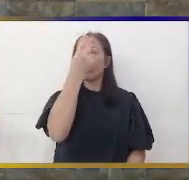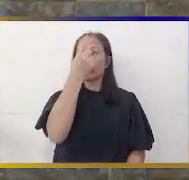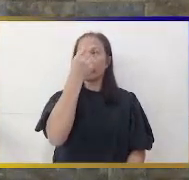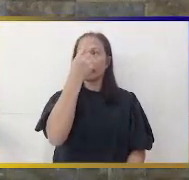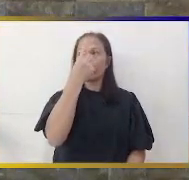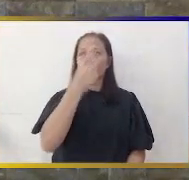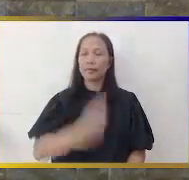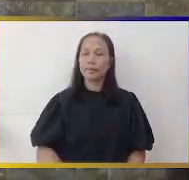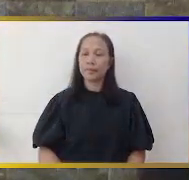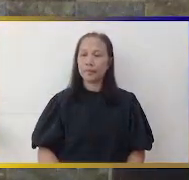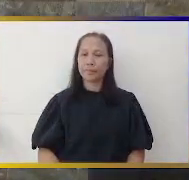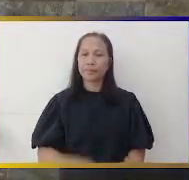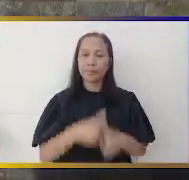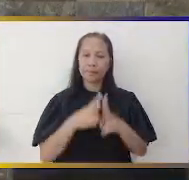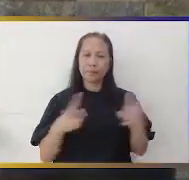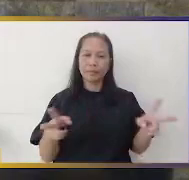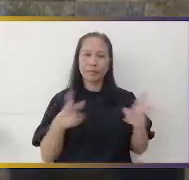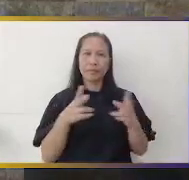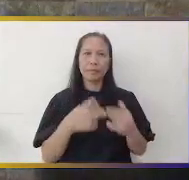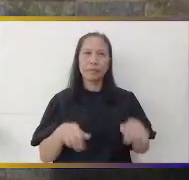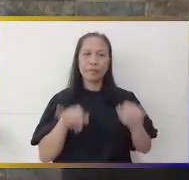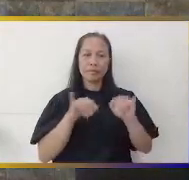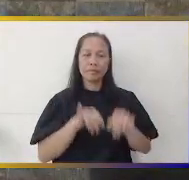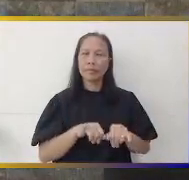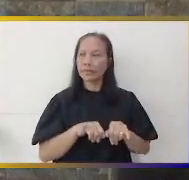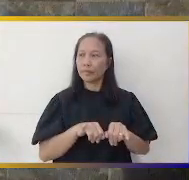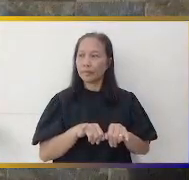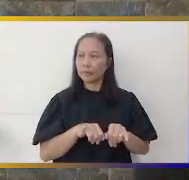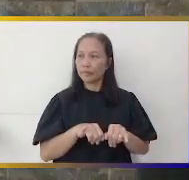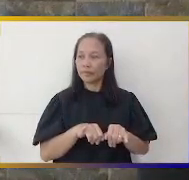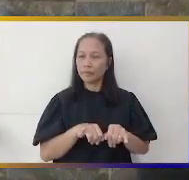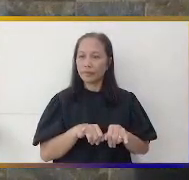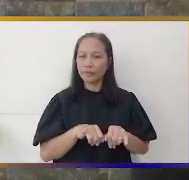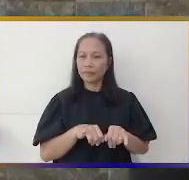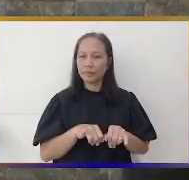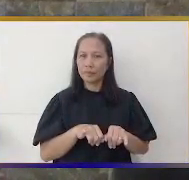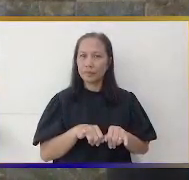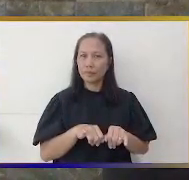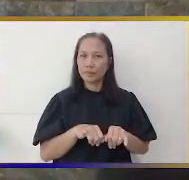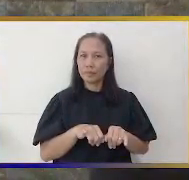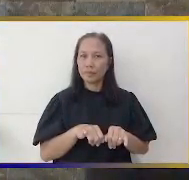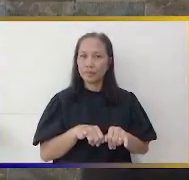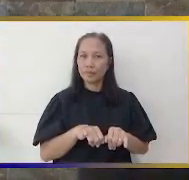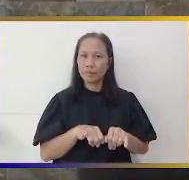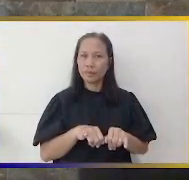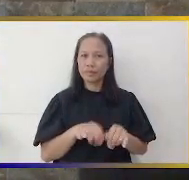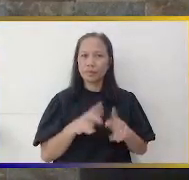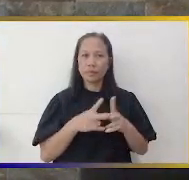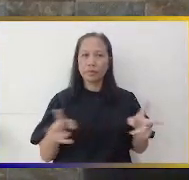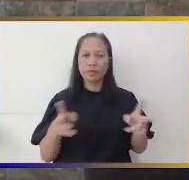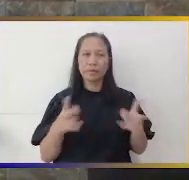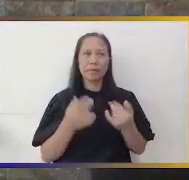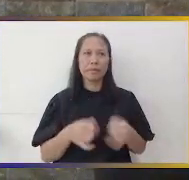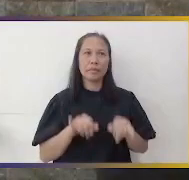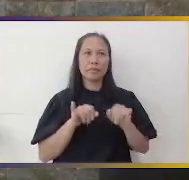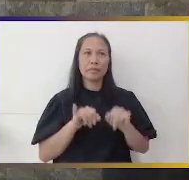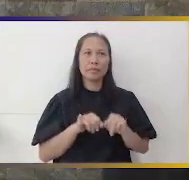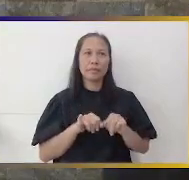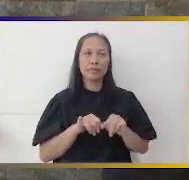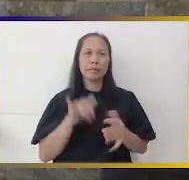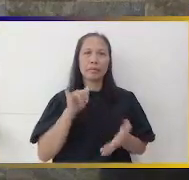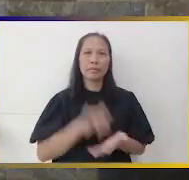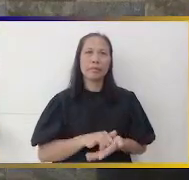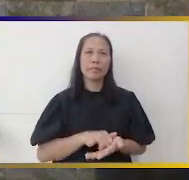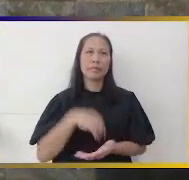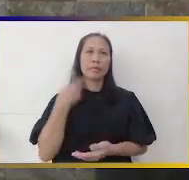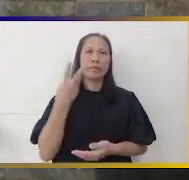kapatid napakaimportante po niyan mahalaga po ito listen to this breen napakahalaga mga kapatid na tayo